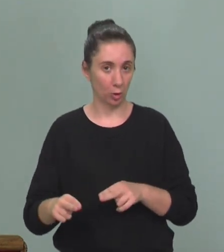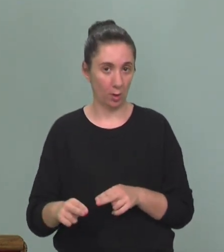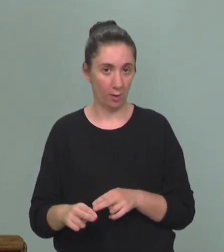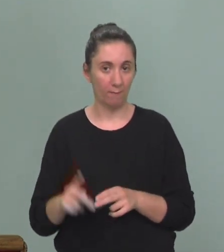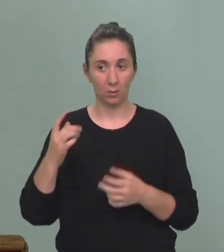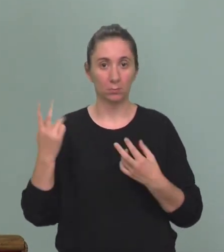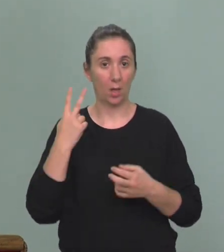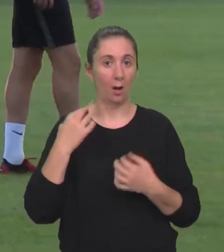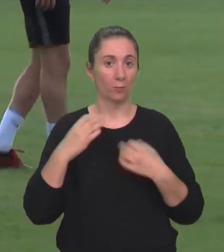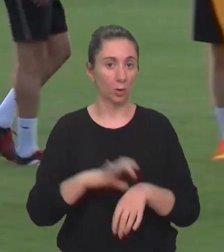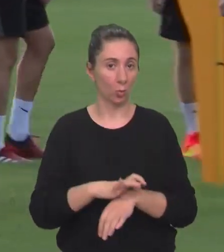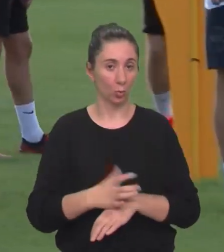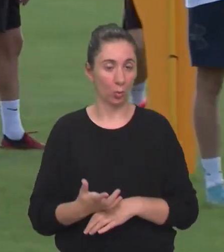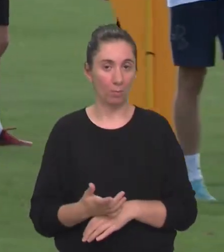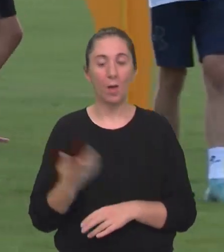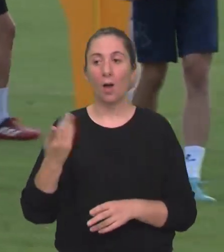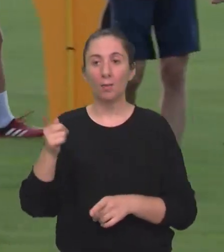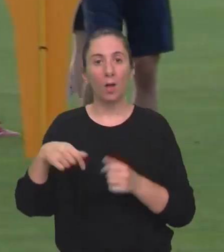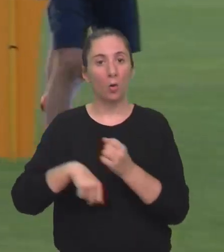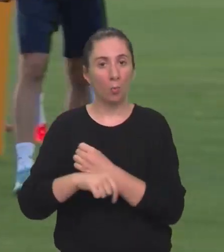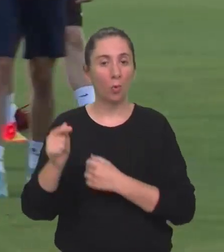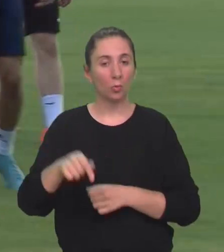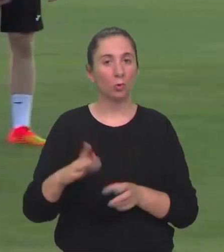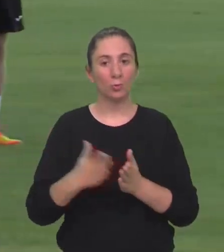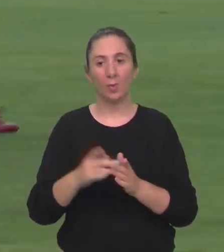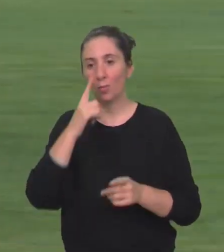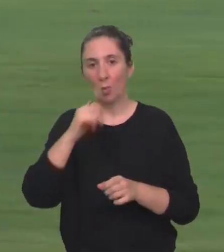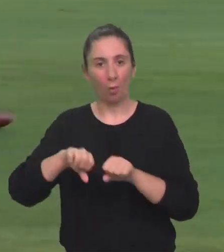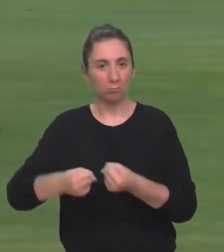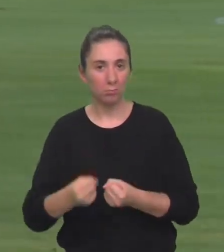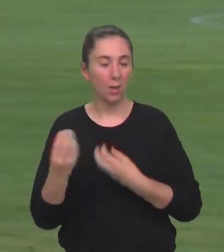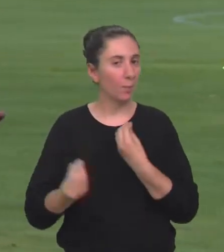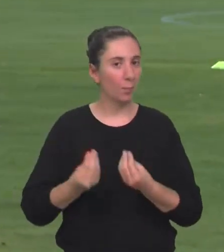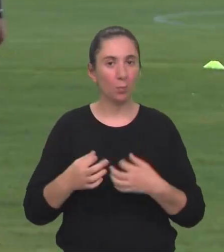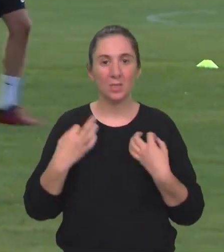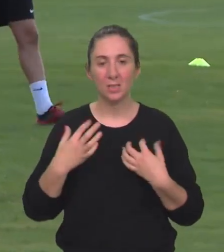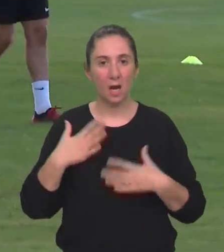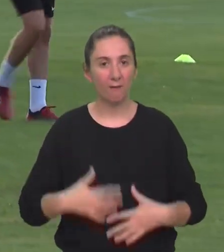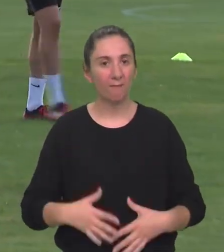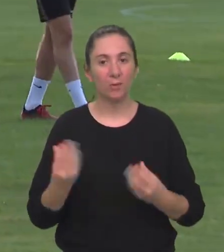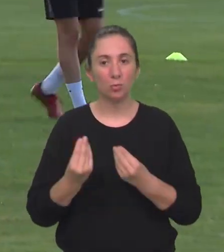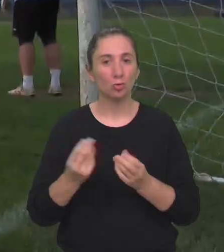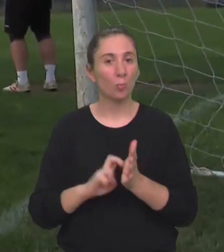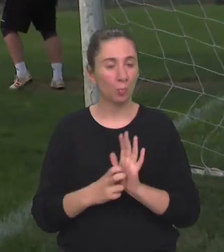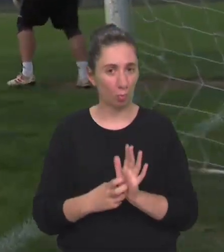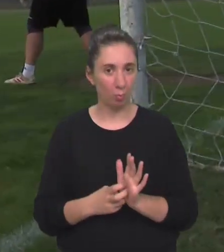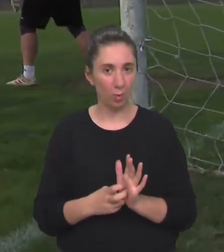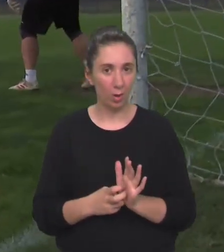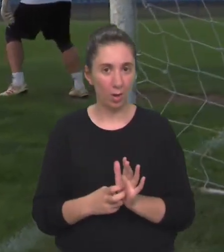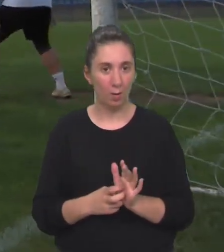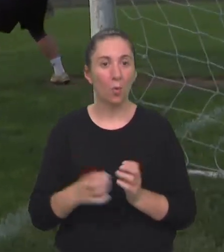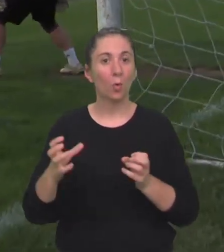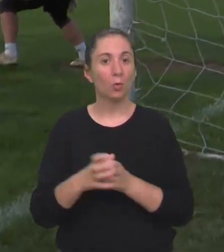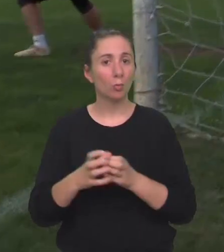sa strukom, naravno. Kad kod nogometaša dođe do prijeloma kosti ili bilo kojeg zdravstvenog fizičkog problema,